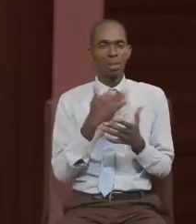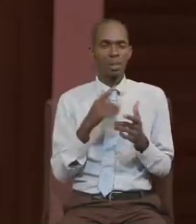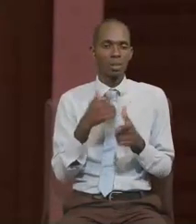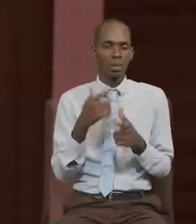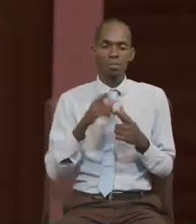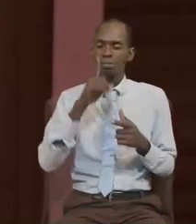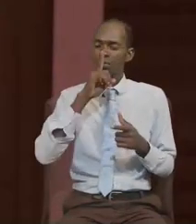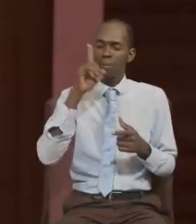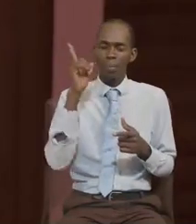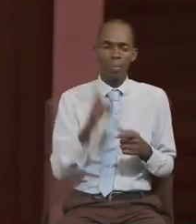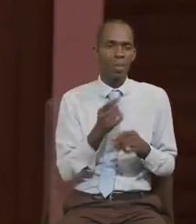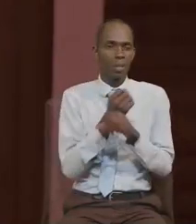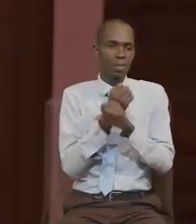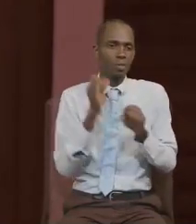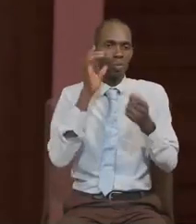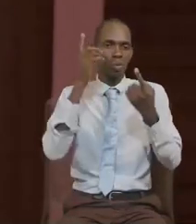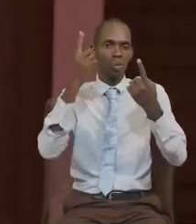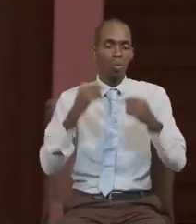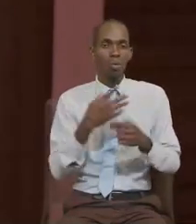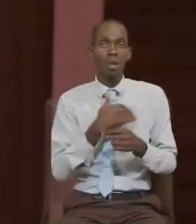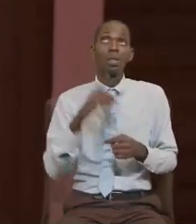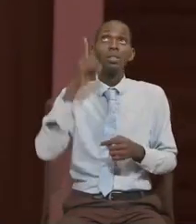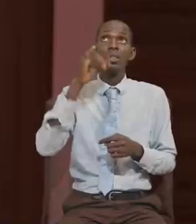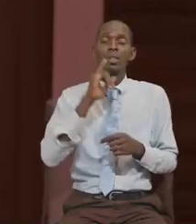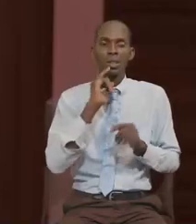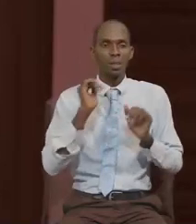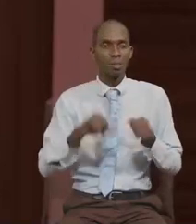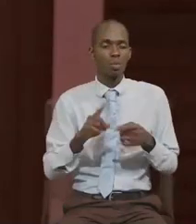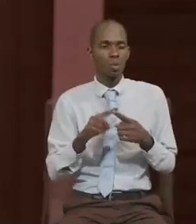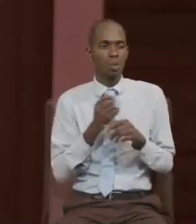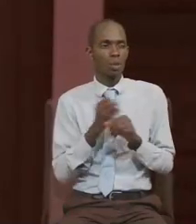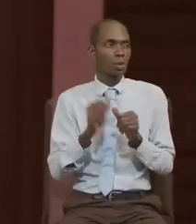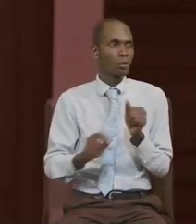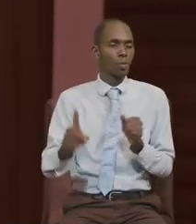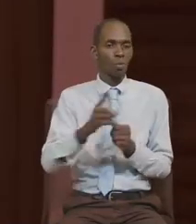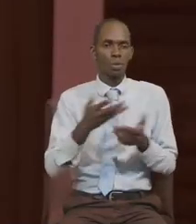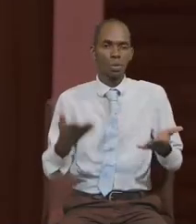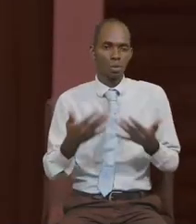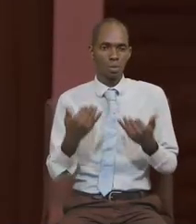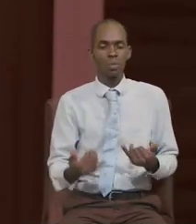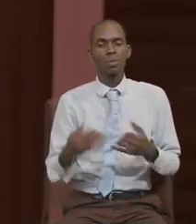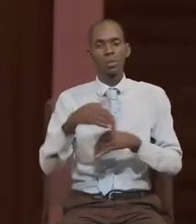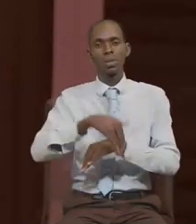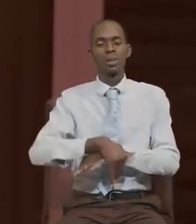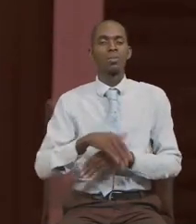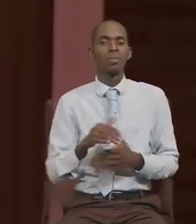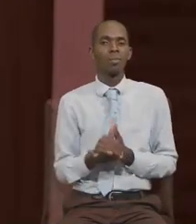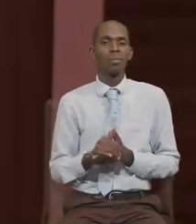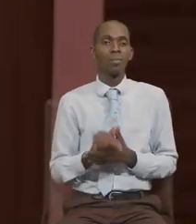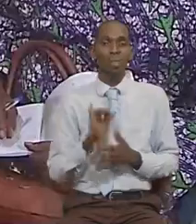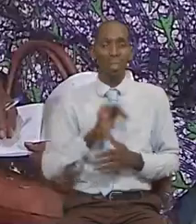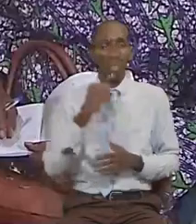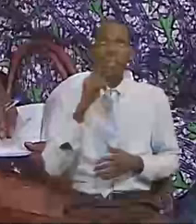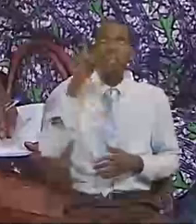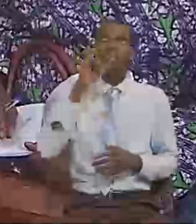viendra. Et il est capable de sauver tout le monde ce soir. J'ai dit, il est capable de sauver tout le